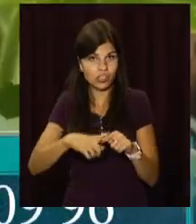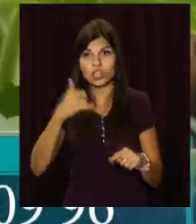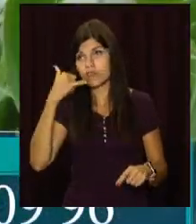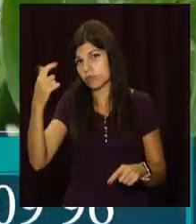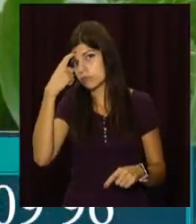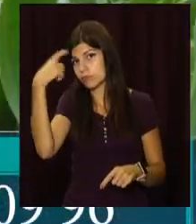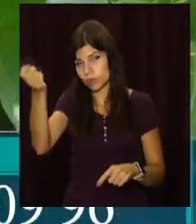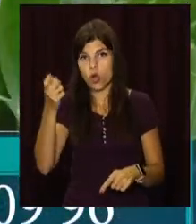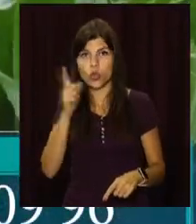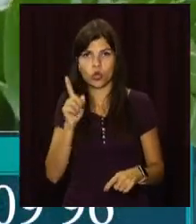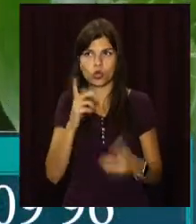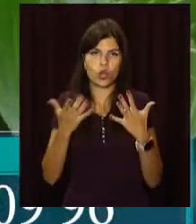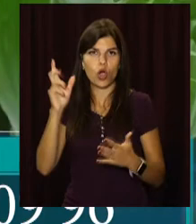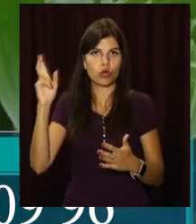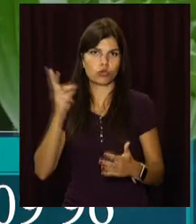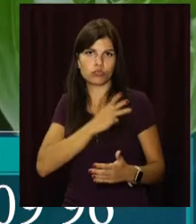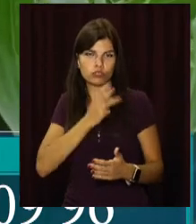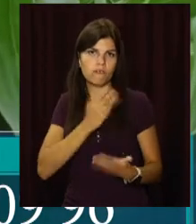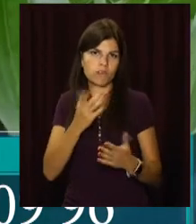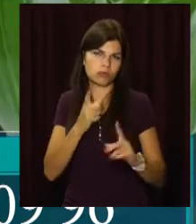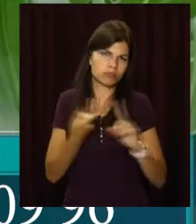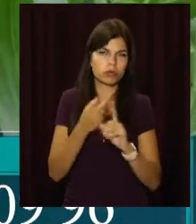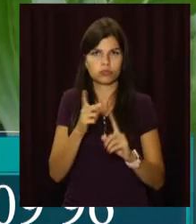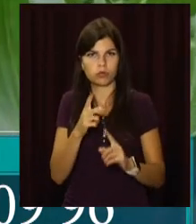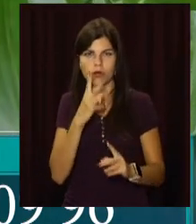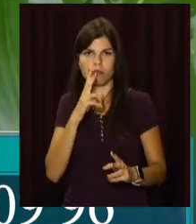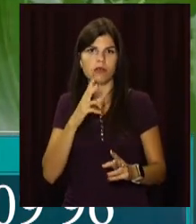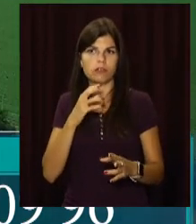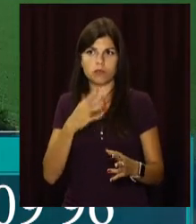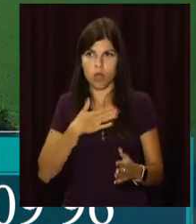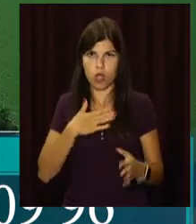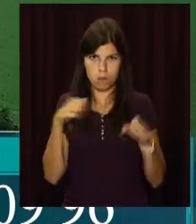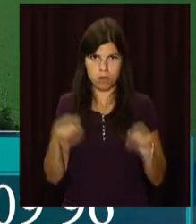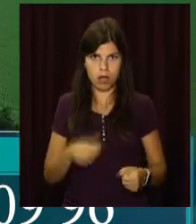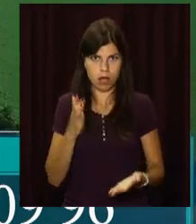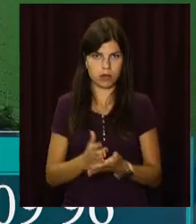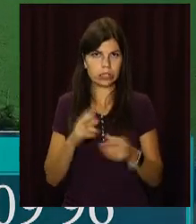364 2393 044 237